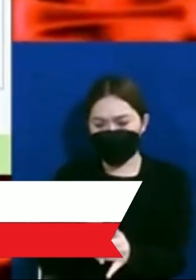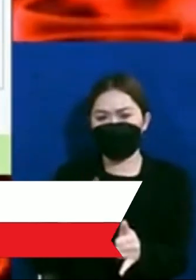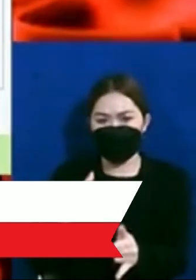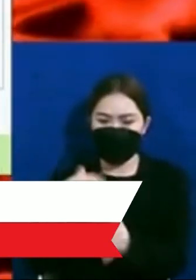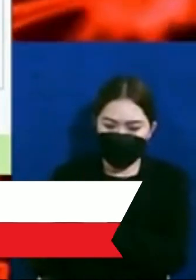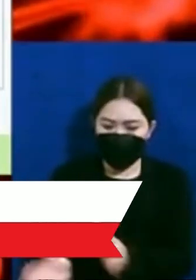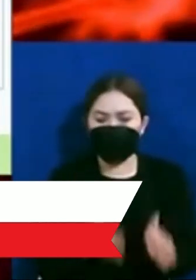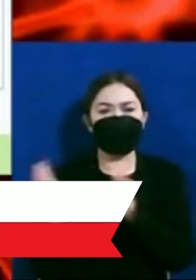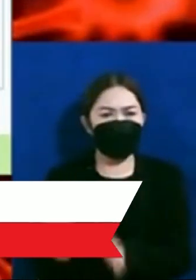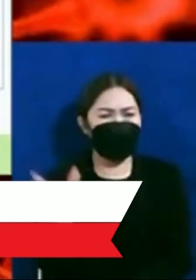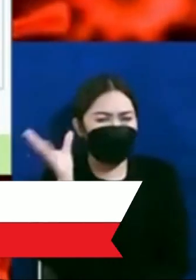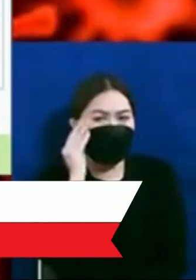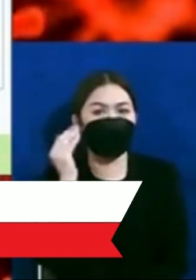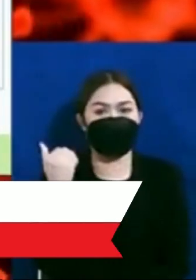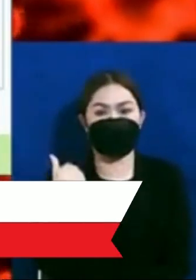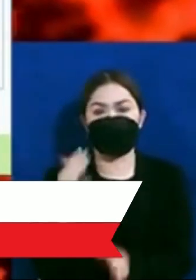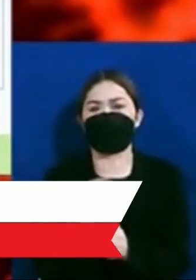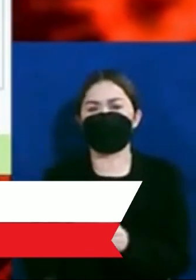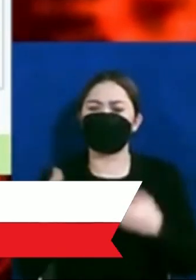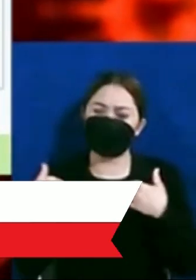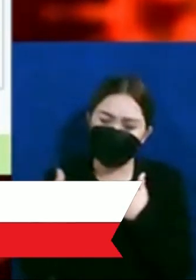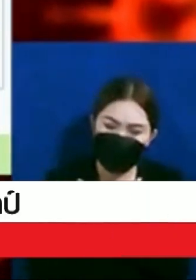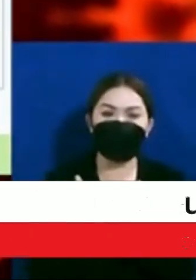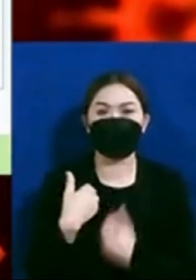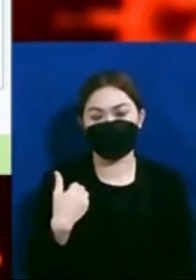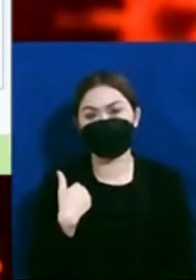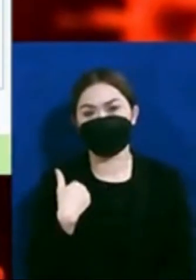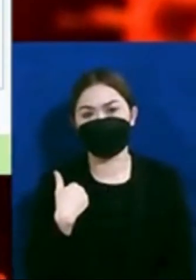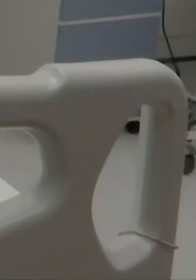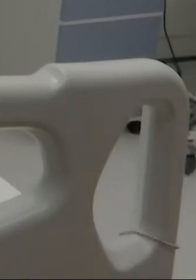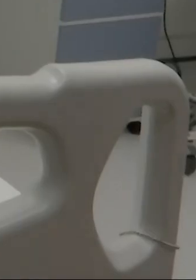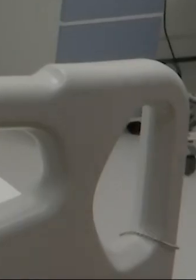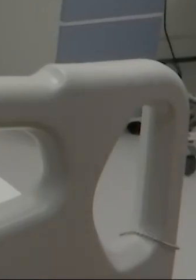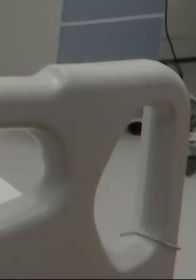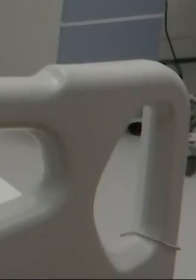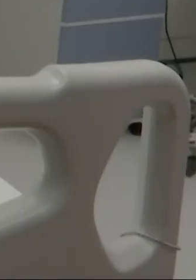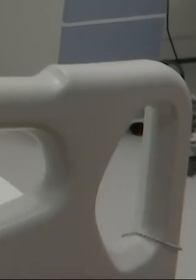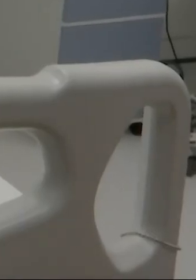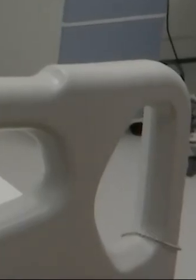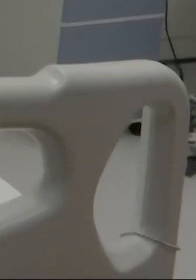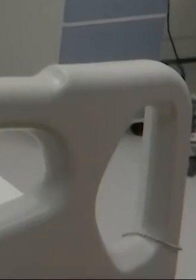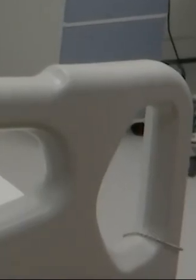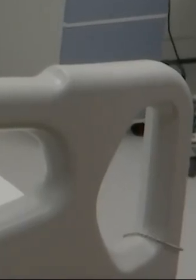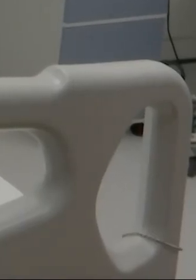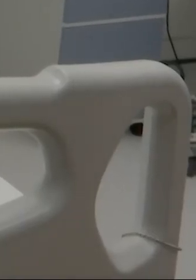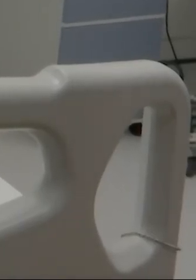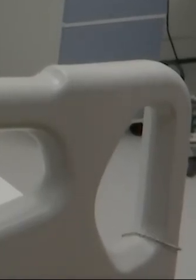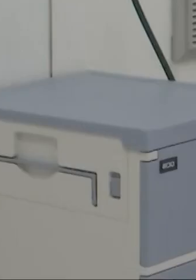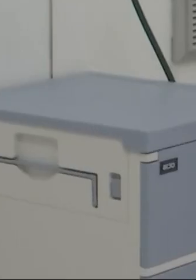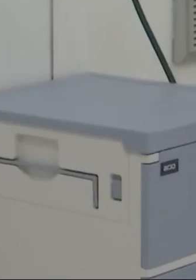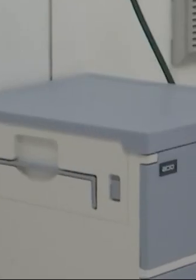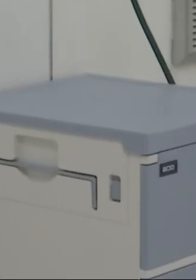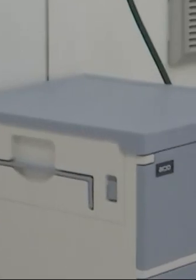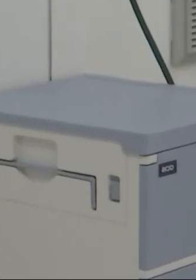เป็นระยะระยะก็ทำให้คนที่อยู่หน้างานเหนื่อยจริงๆครับอ่ะๆและด้วยเหตุผลนี้ล่ะค่ะจึงเป็นที่มาของมาตรการ